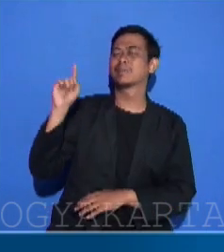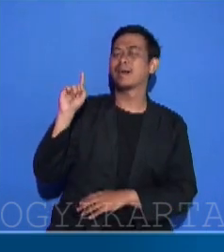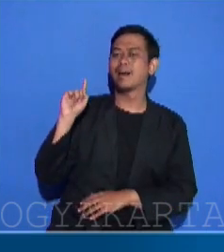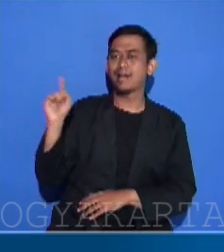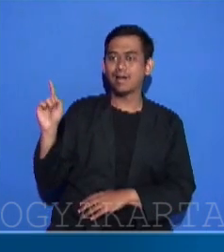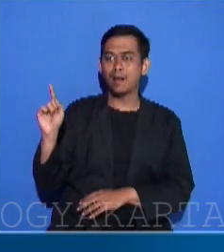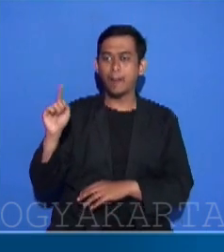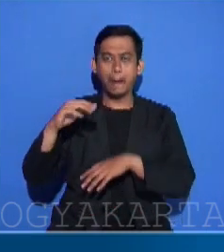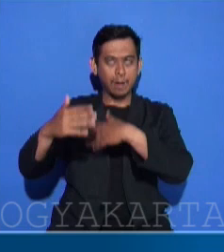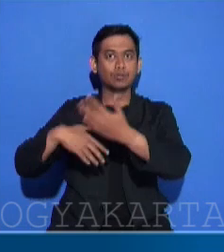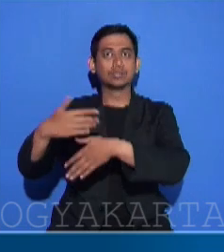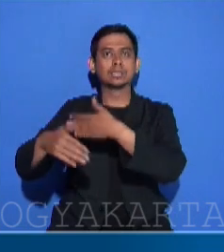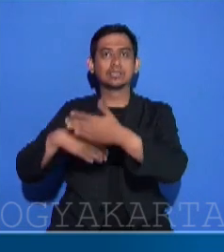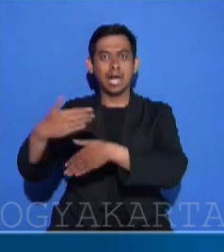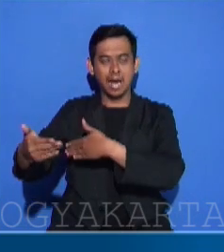pengusahanya itu.